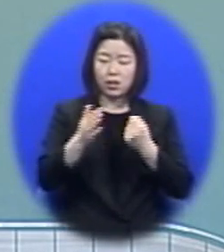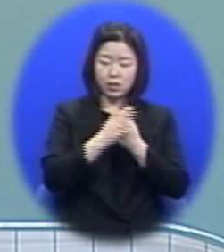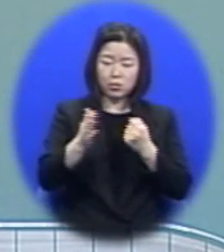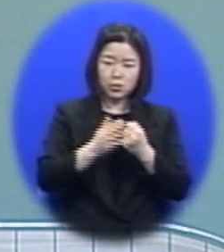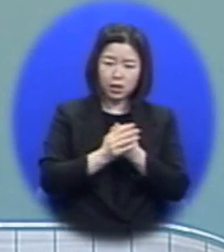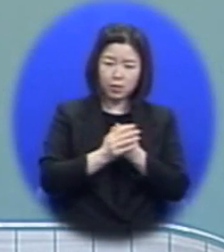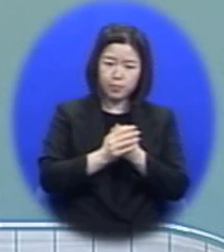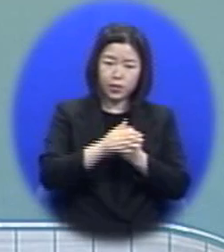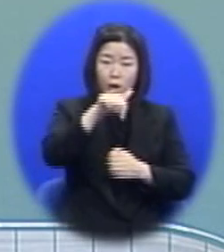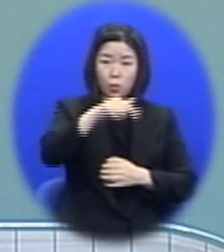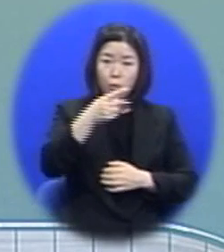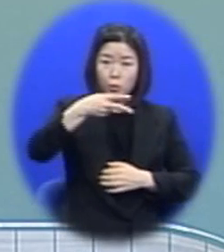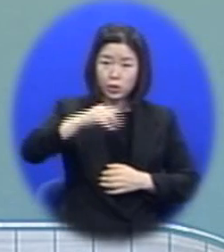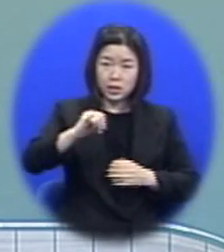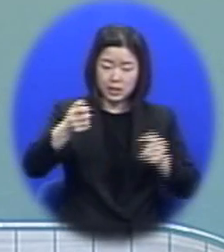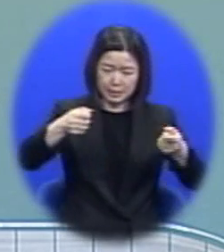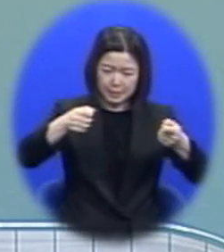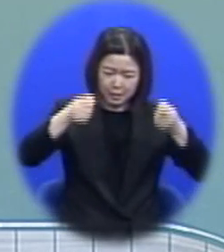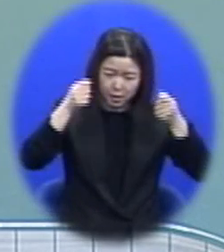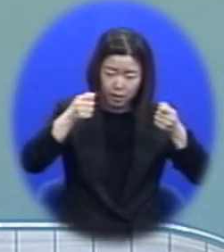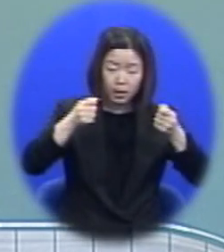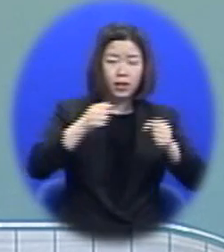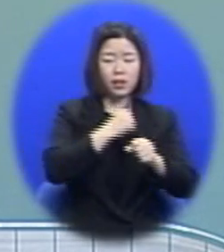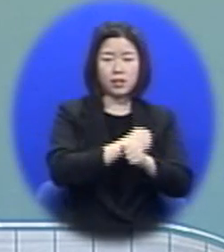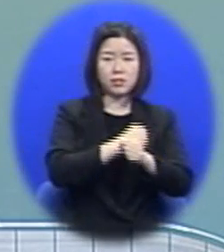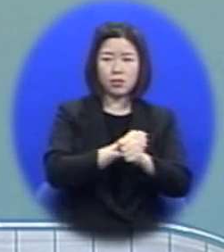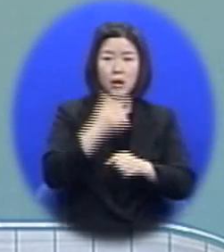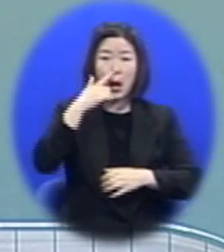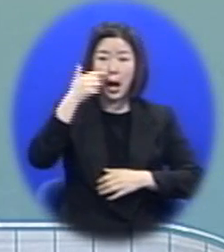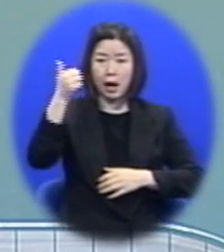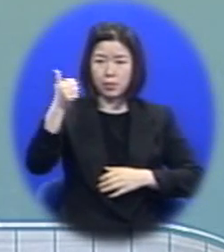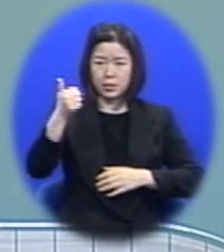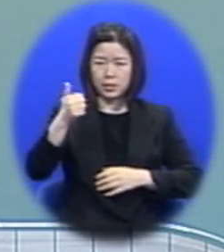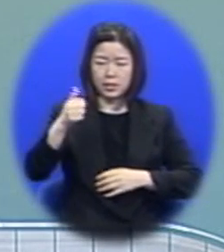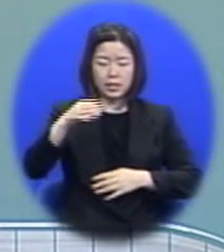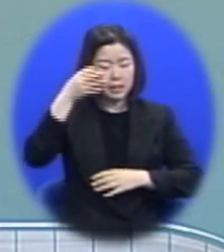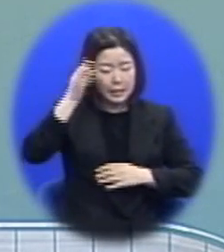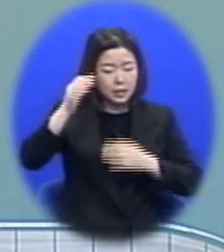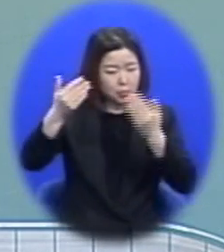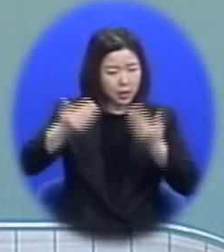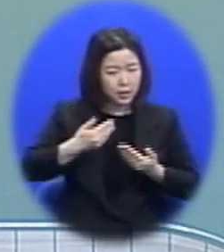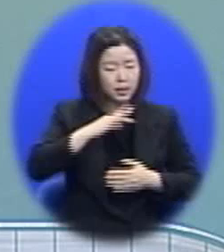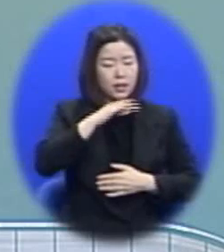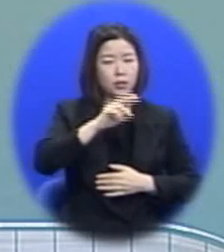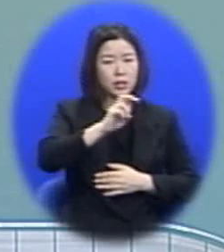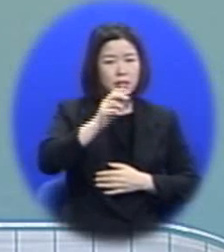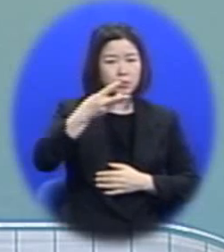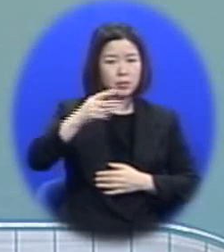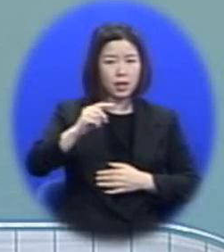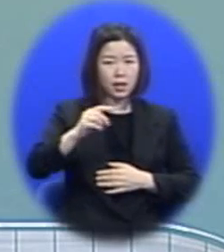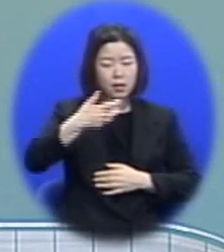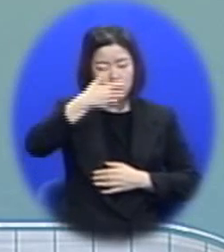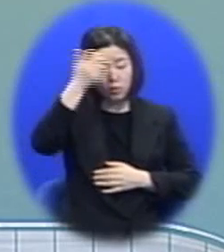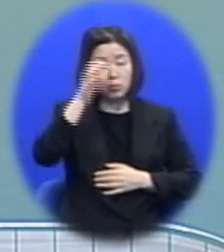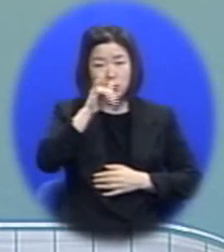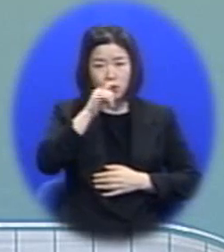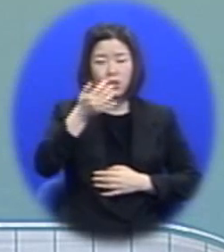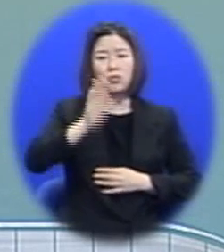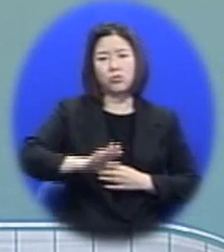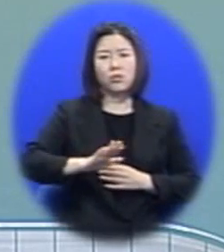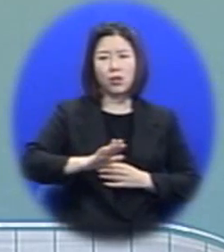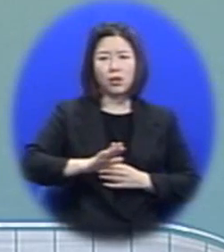받아야지 결심하고 20대를 그 꿈 하나를 품고 지내왔다 그런데 생각처럼 고시 합격이 되지